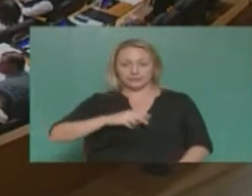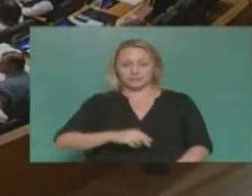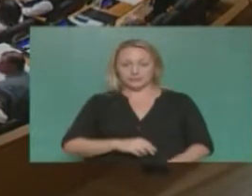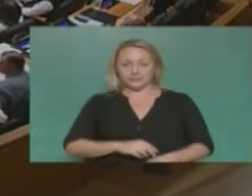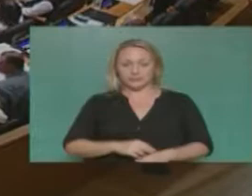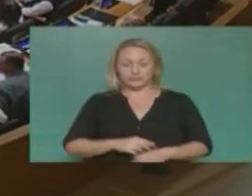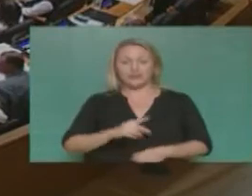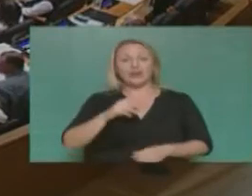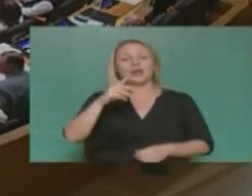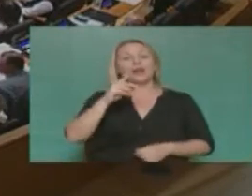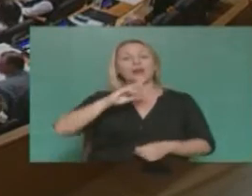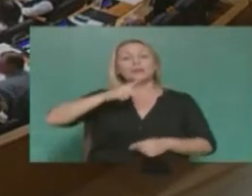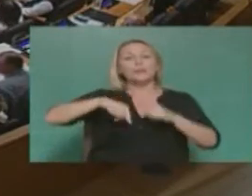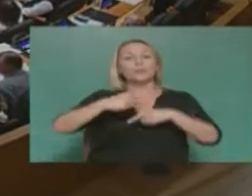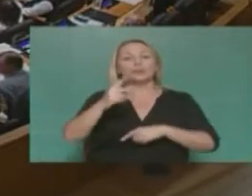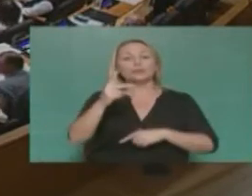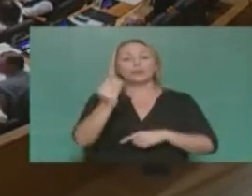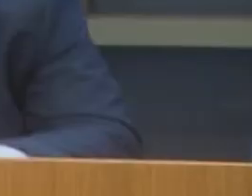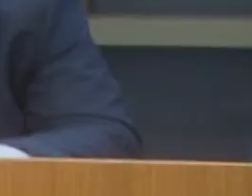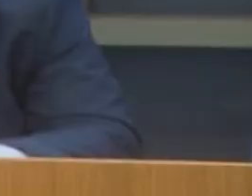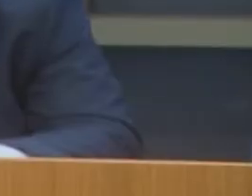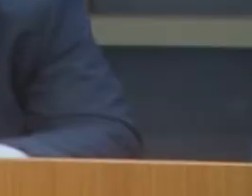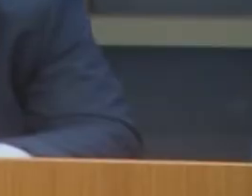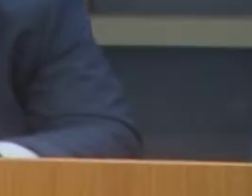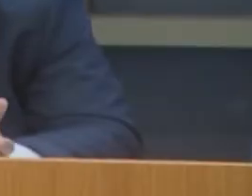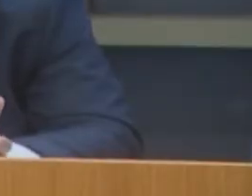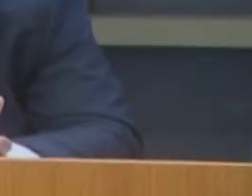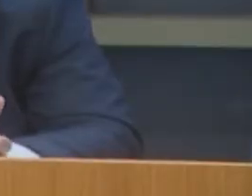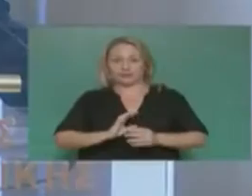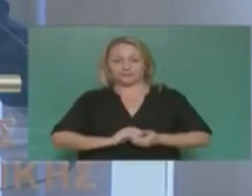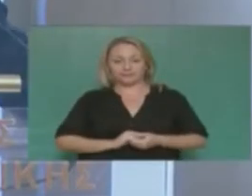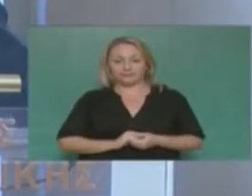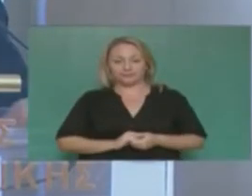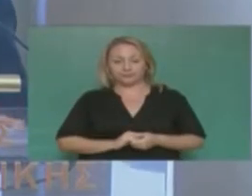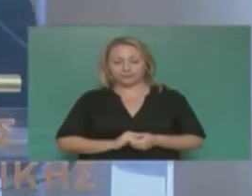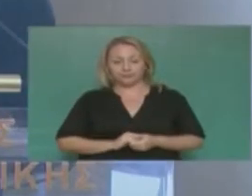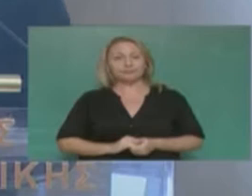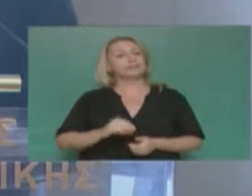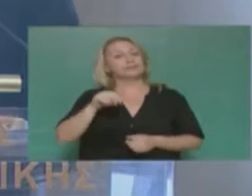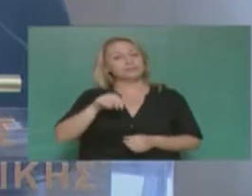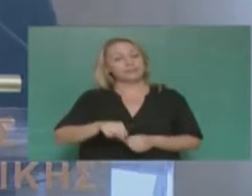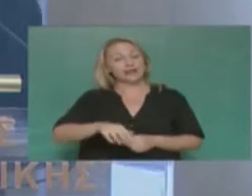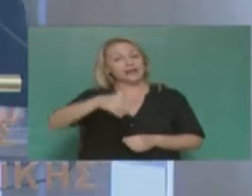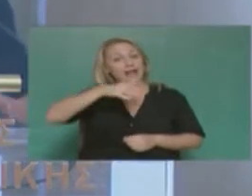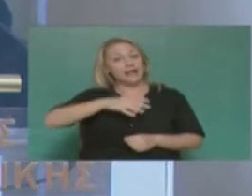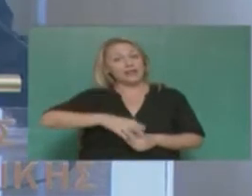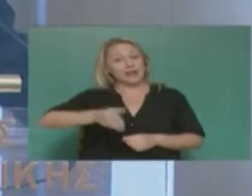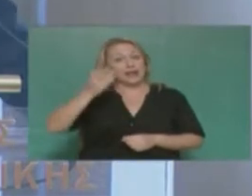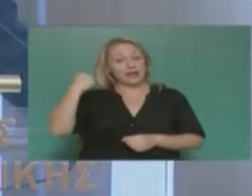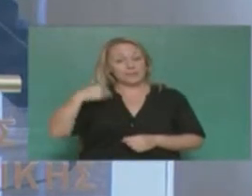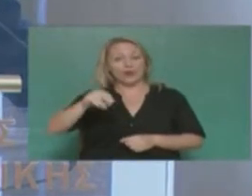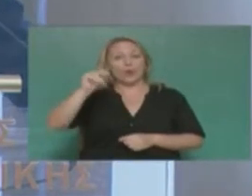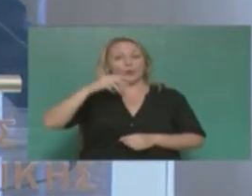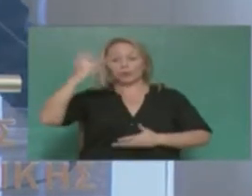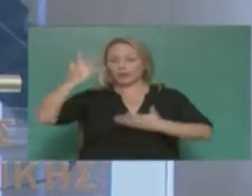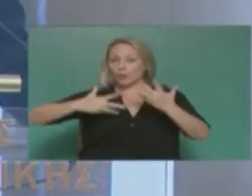νέο Δημοτικό Συμβούλιο Θεσσαλονίκης στην 25η Ειδική Συνεδρίαση. Παρότι γνωστοποιήσαμε την πρόθεσή μας στους ορκωτούς λογιστές